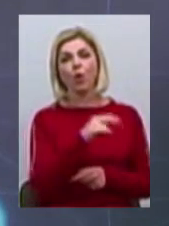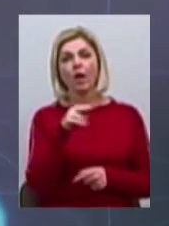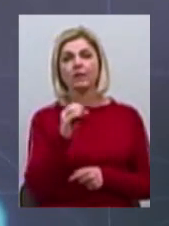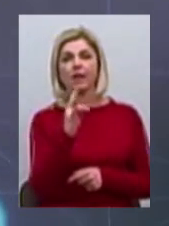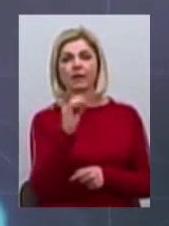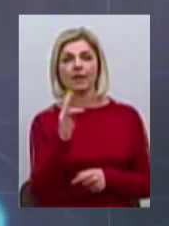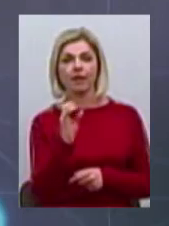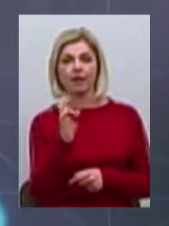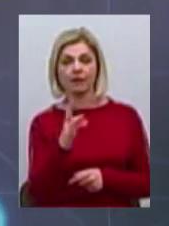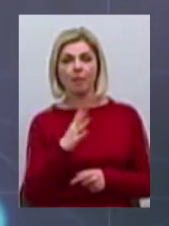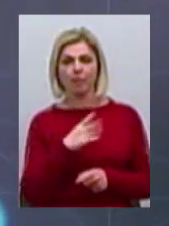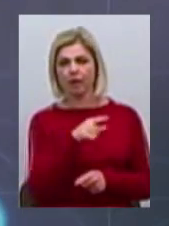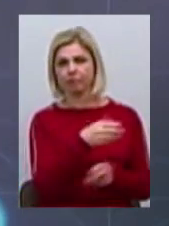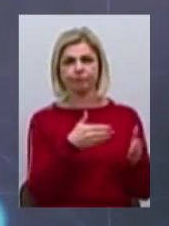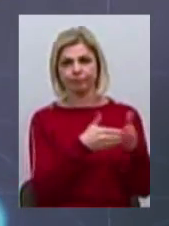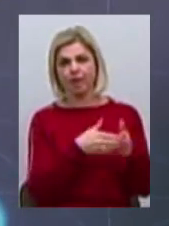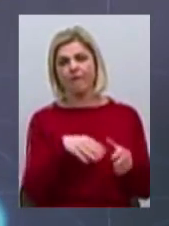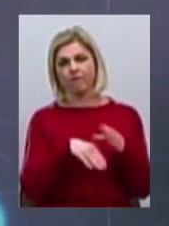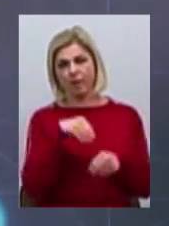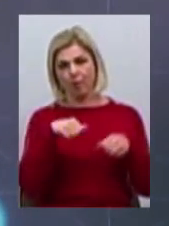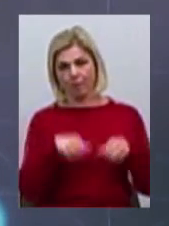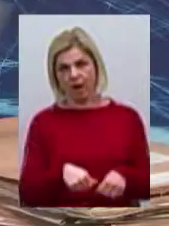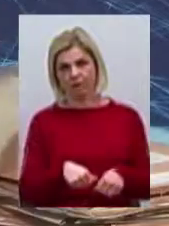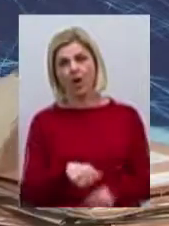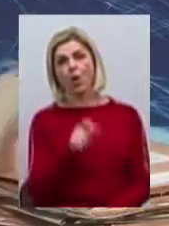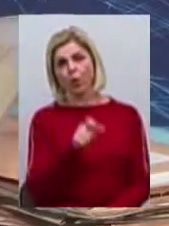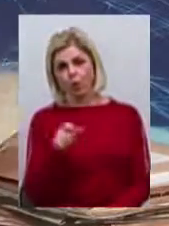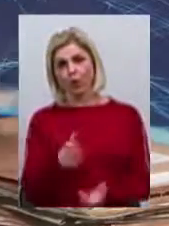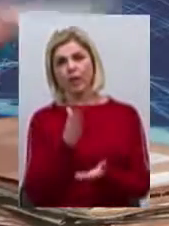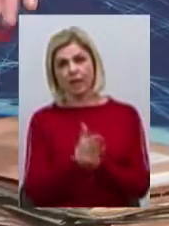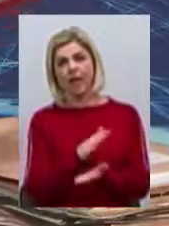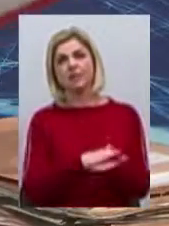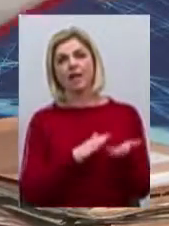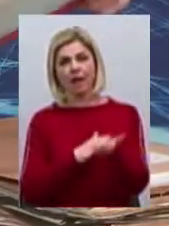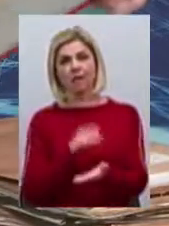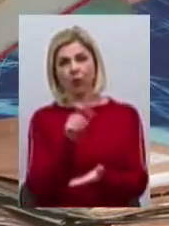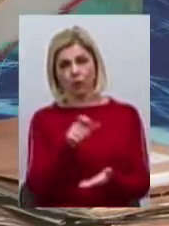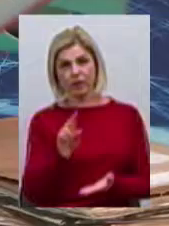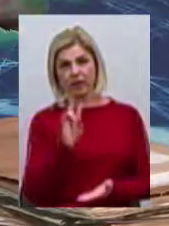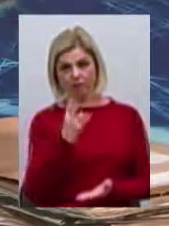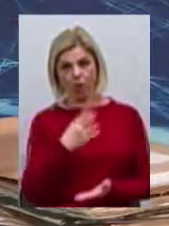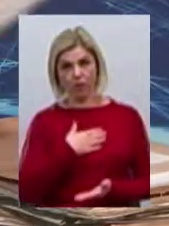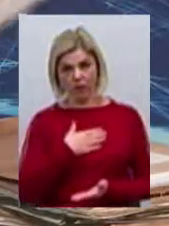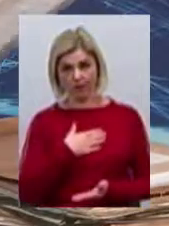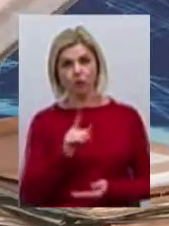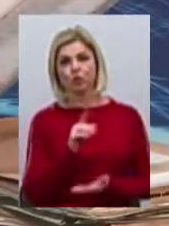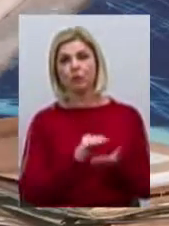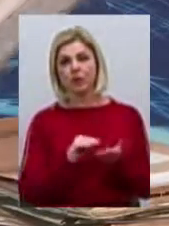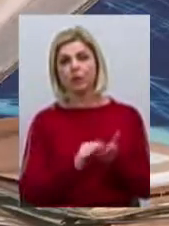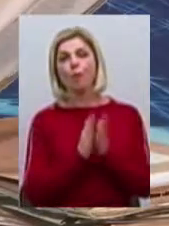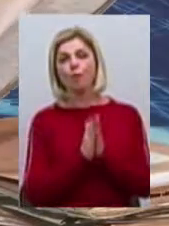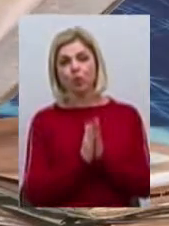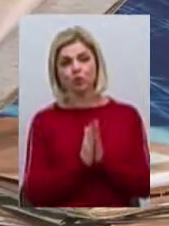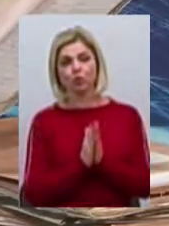їх обмежували у виборчих правах. Люди, ось є заяви громадян, наших миколаївців, які писали, що прошу,